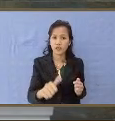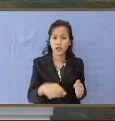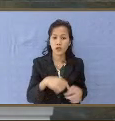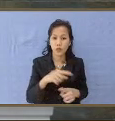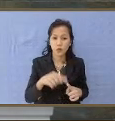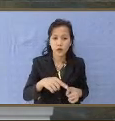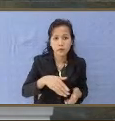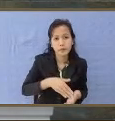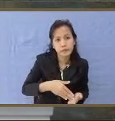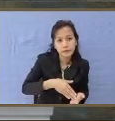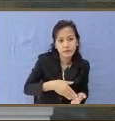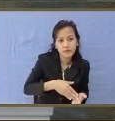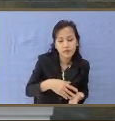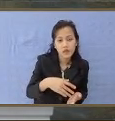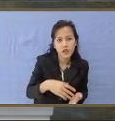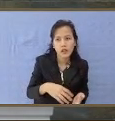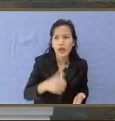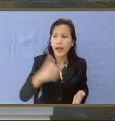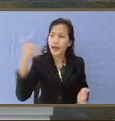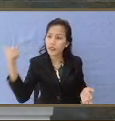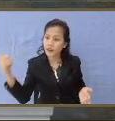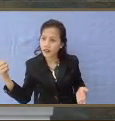iba na ang may-ari ng kayamanan mo.